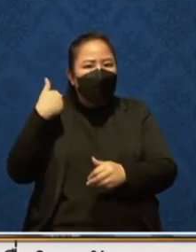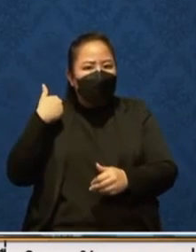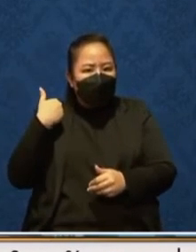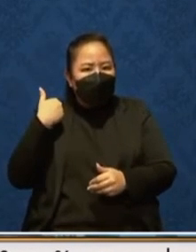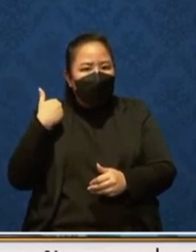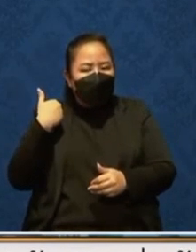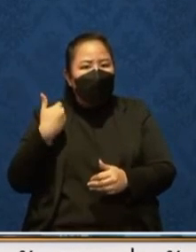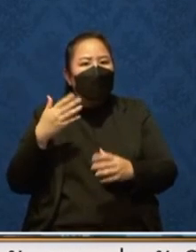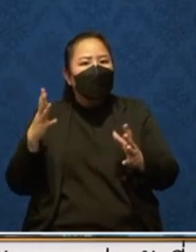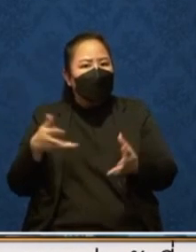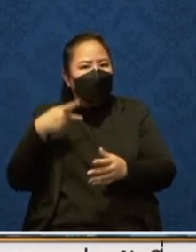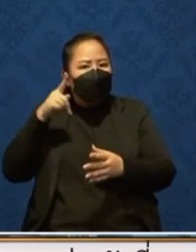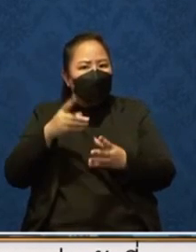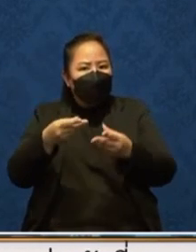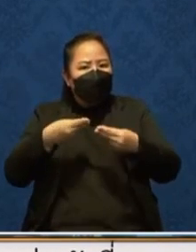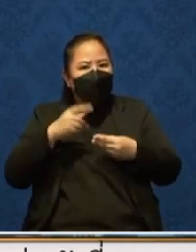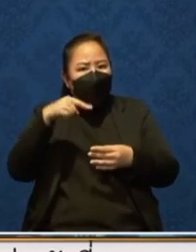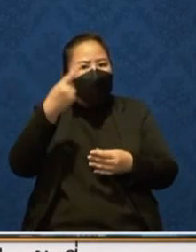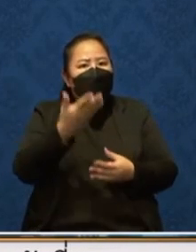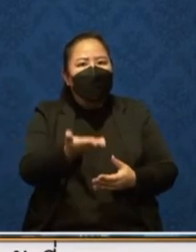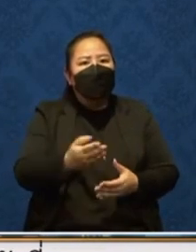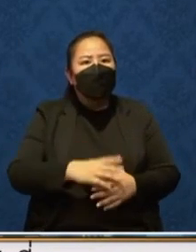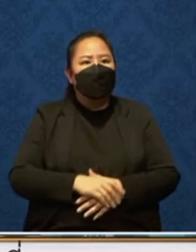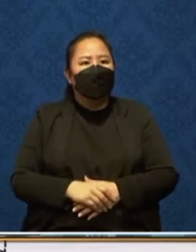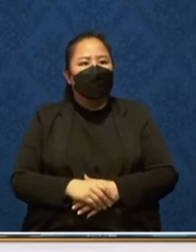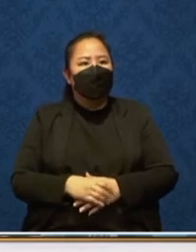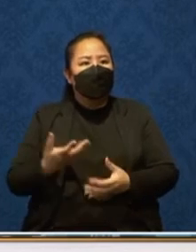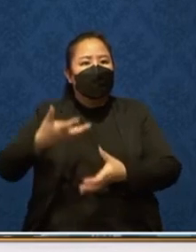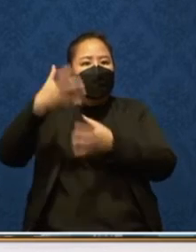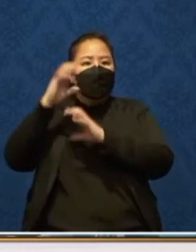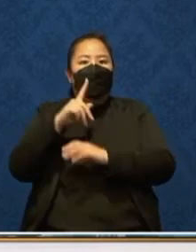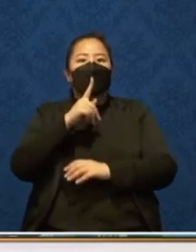พัพ